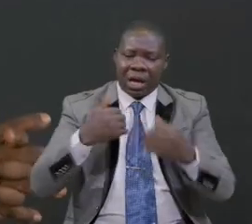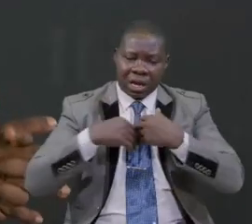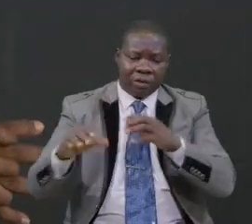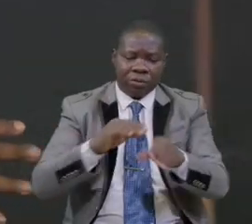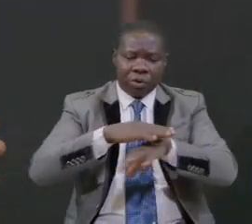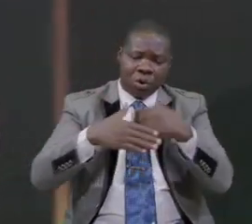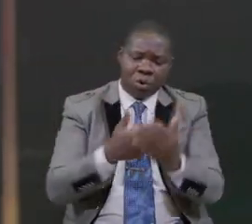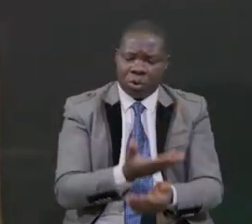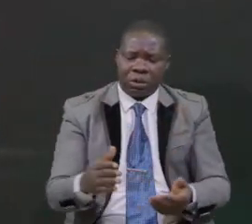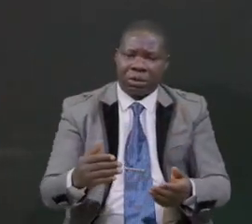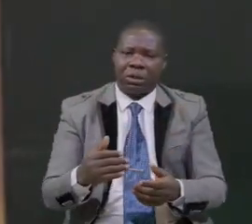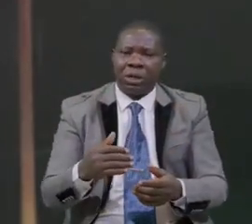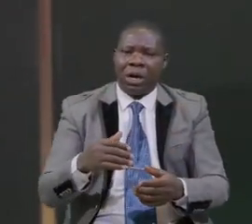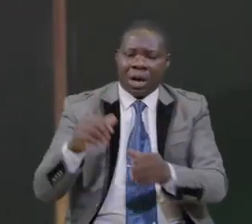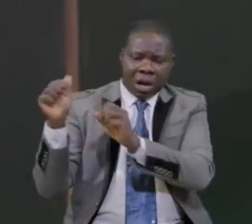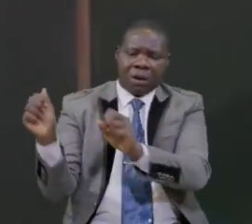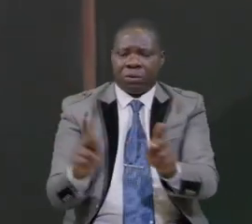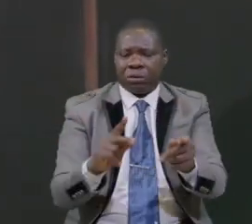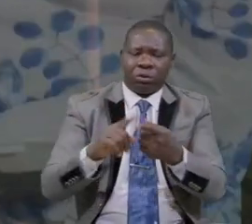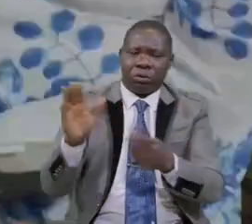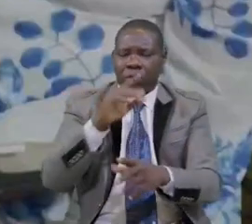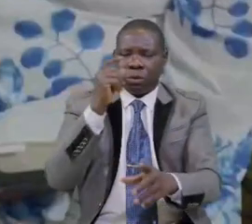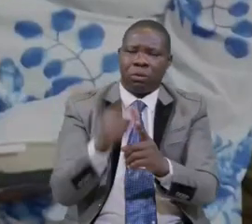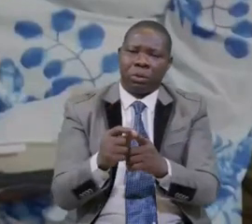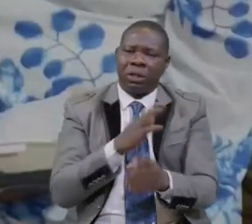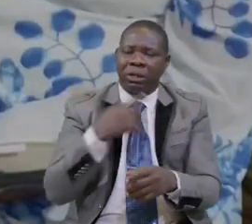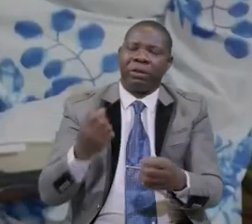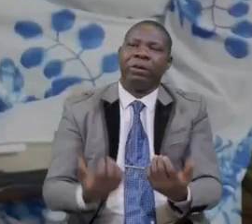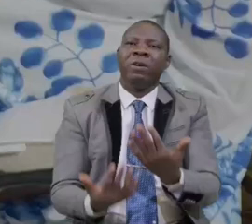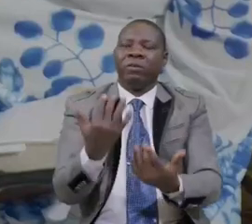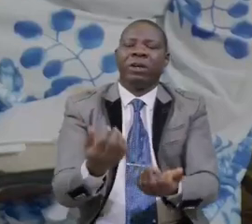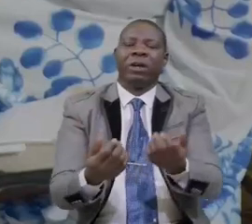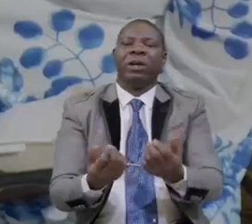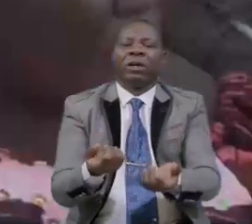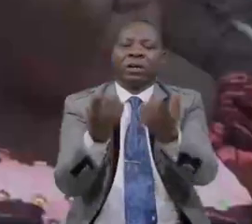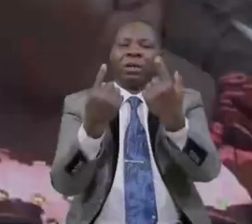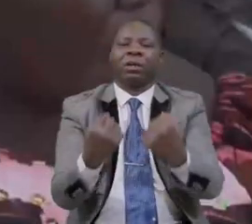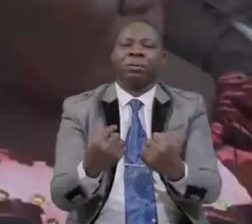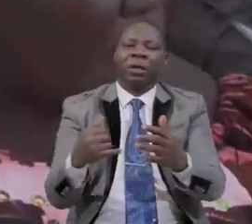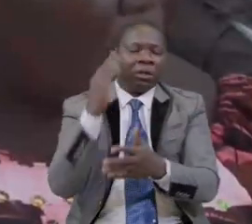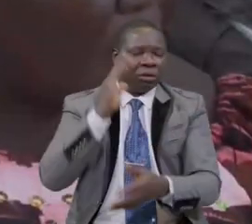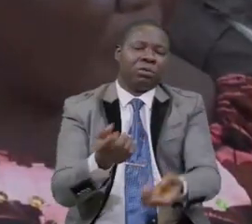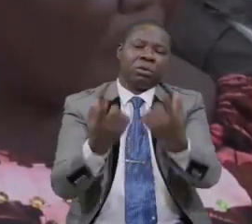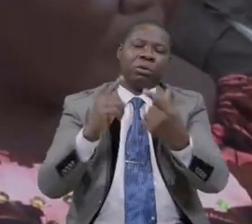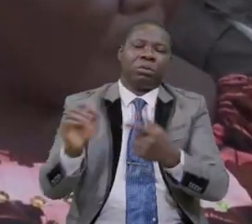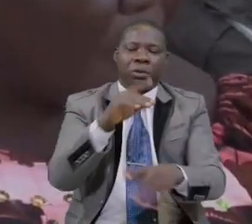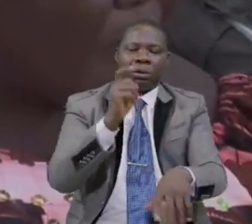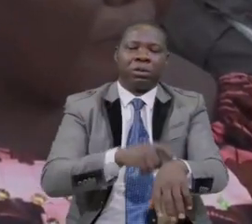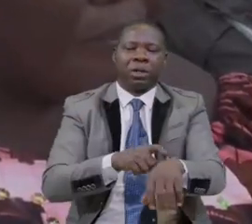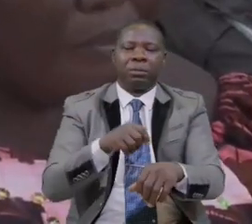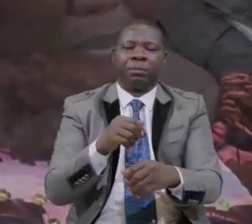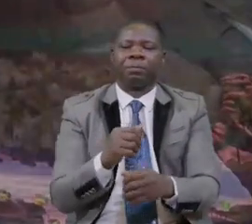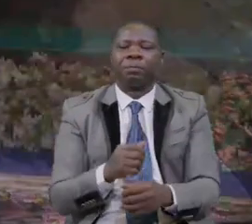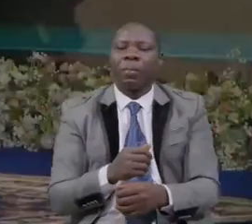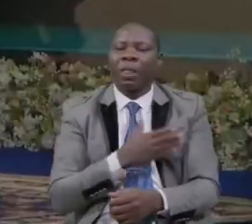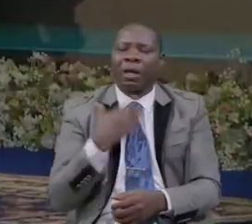selon ta parole. Et le feu est tombé. Et ça viendra pour toi. Et